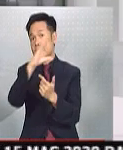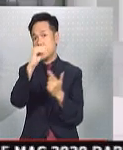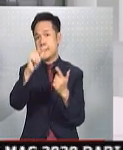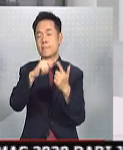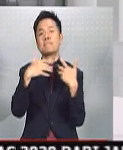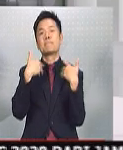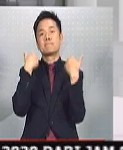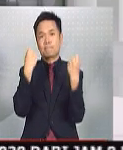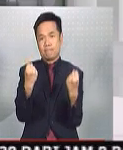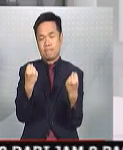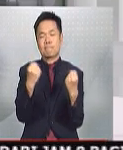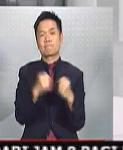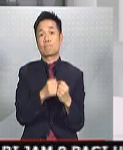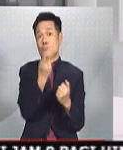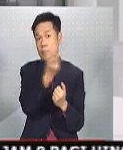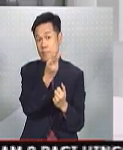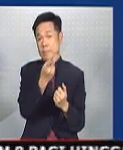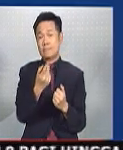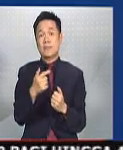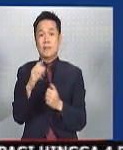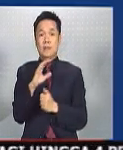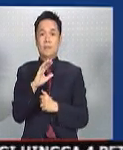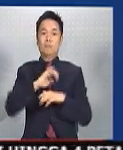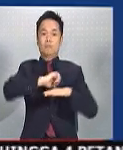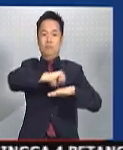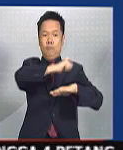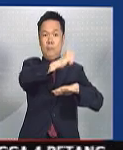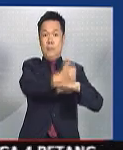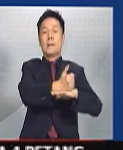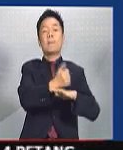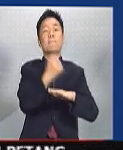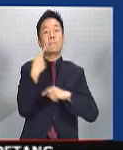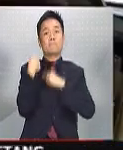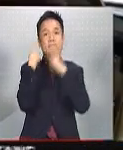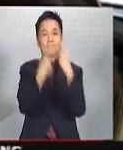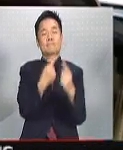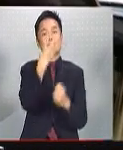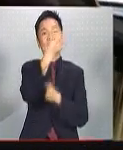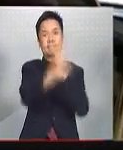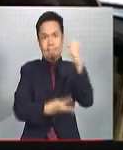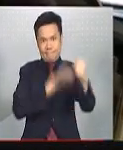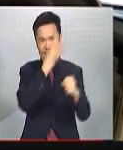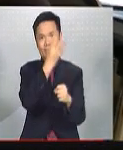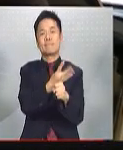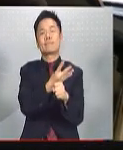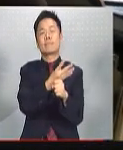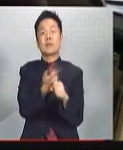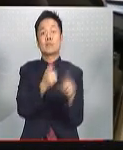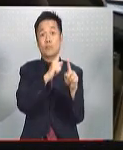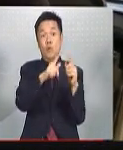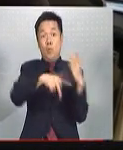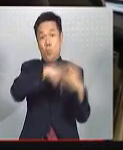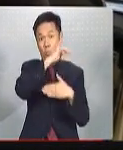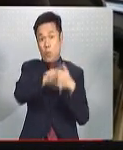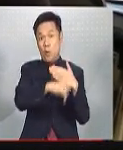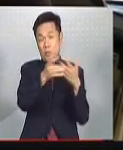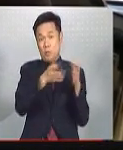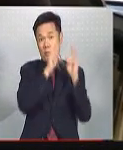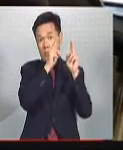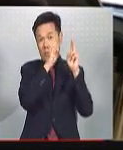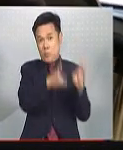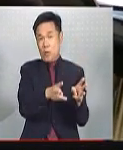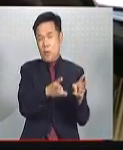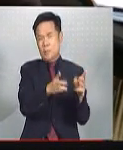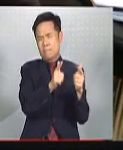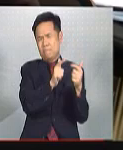kesihatan. Syarikat itu mula bertapak di Indonesia sejak 4 tahun lalu menerusi penglibatannya dalam projek lebuh raya bertol